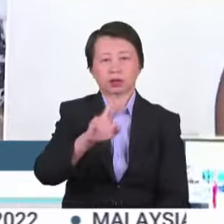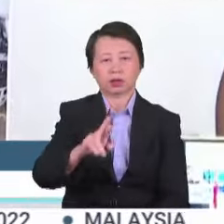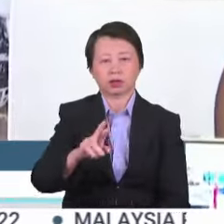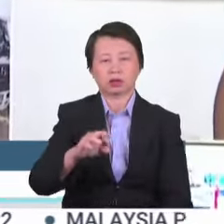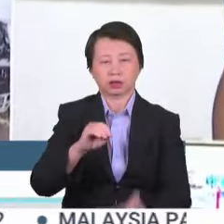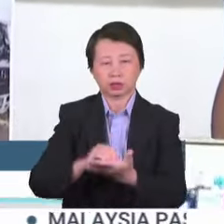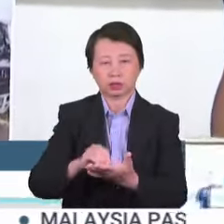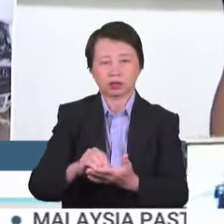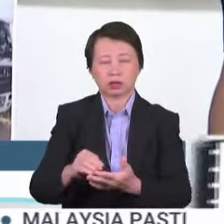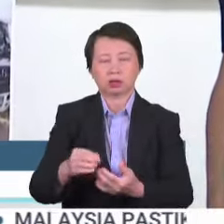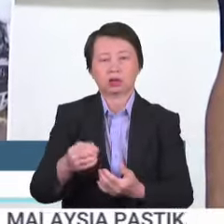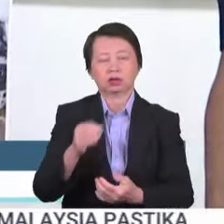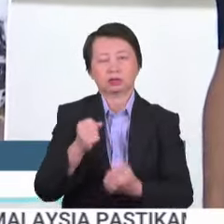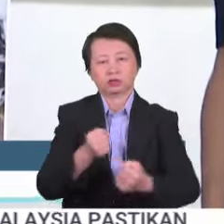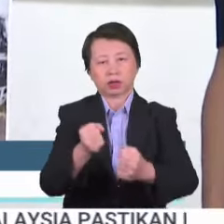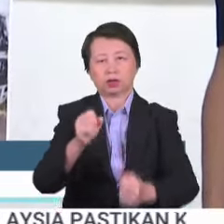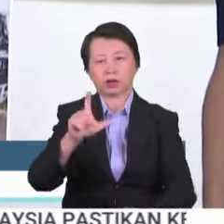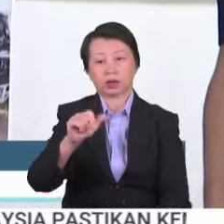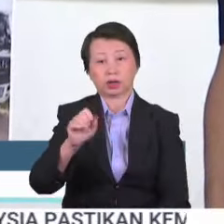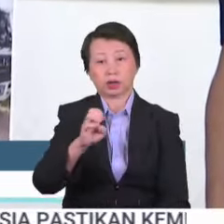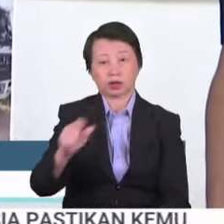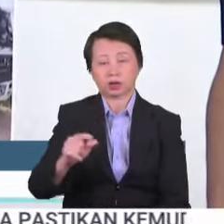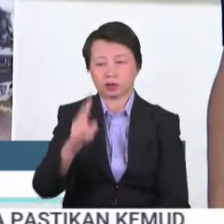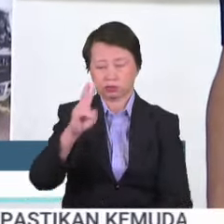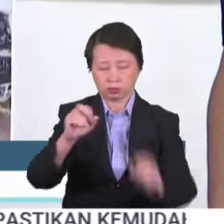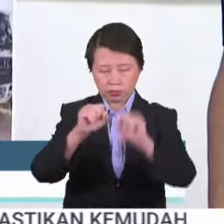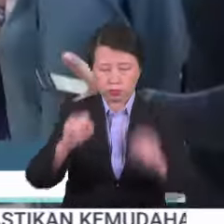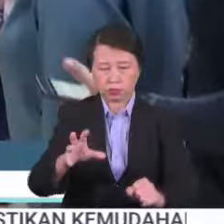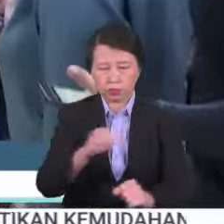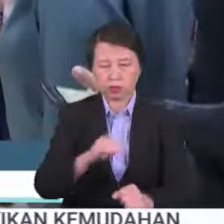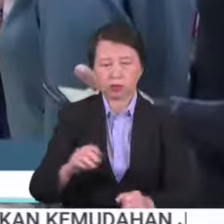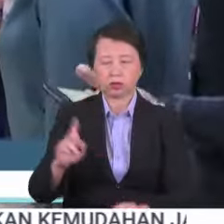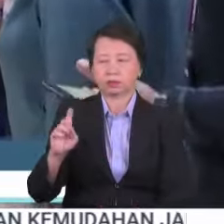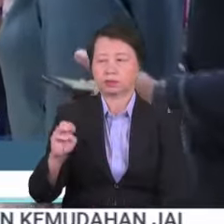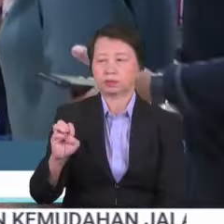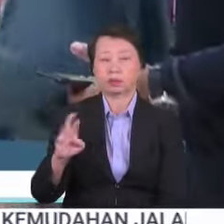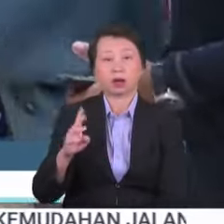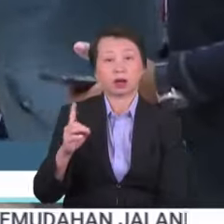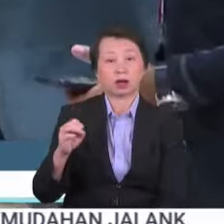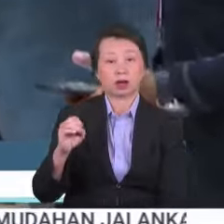Makmur Sungai Lalang, dua buah stesen minyak dan Taman Perumahan Laguna Merbuk.